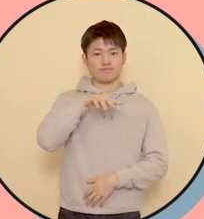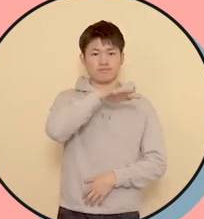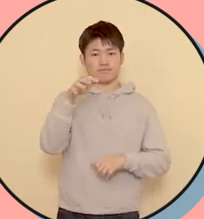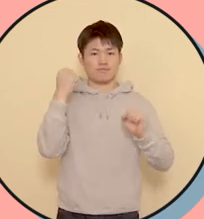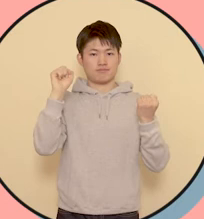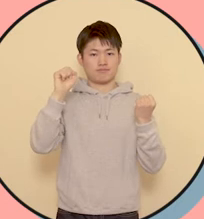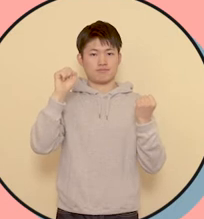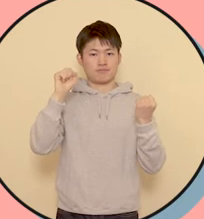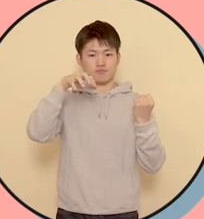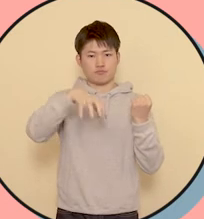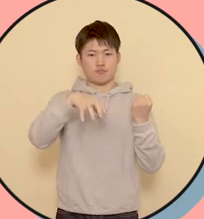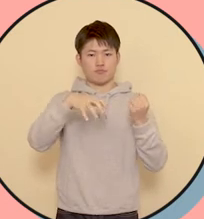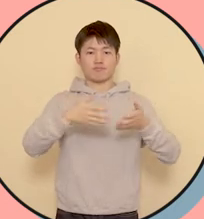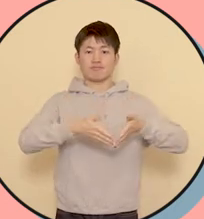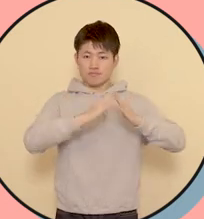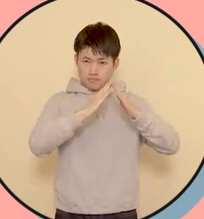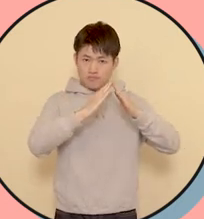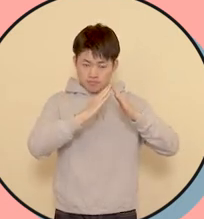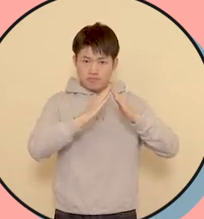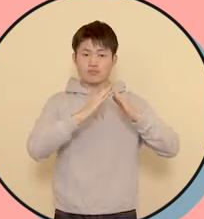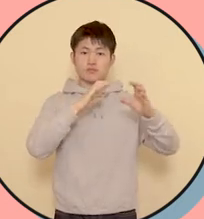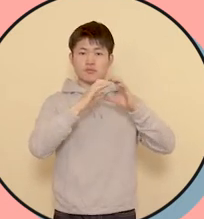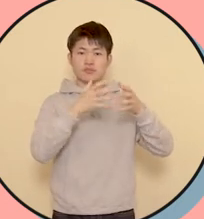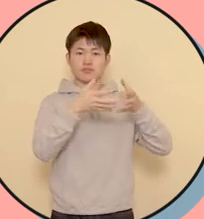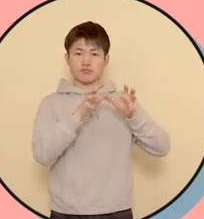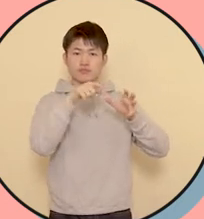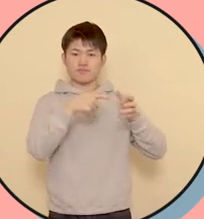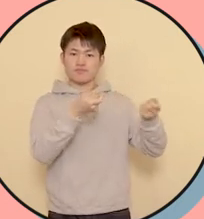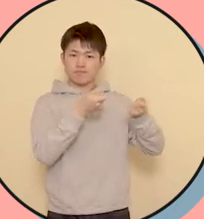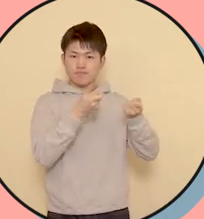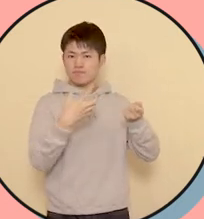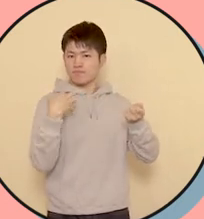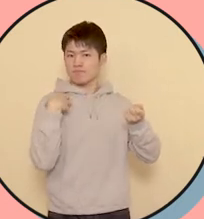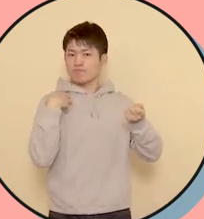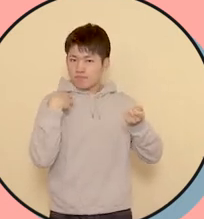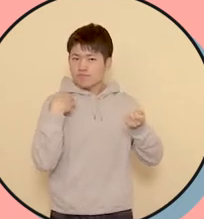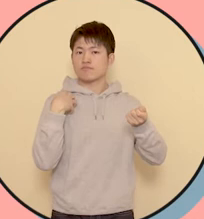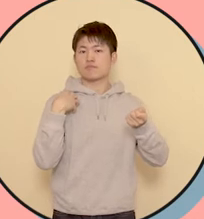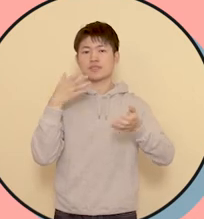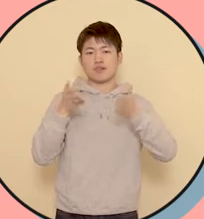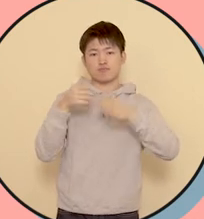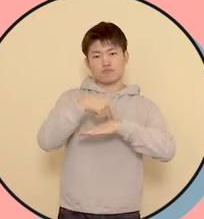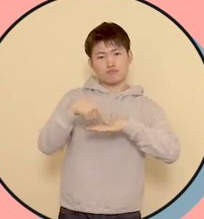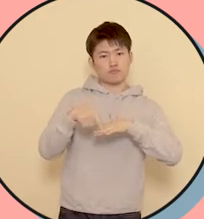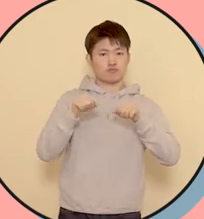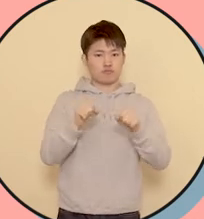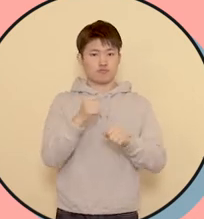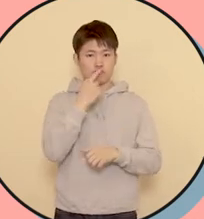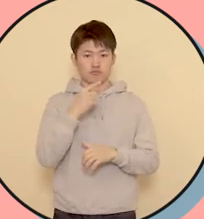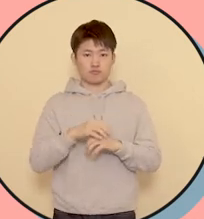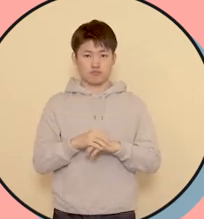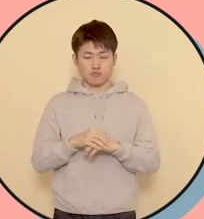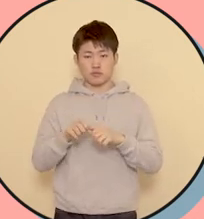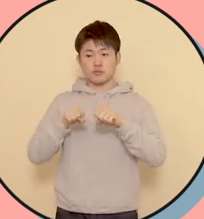フォールの、コミュニケーションチームというチームがあるんですけれども、そこの統括として、サービス設計だったりとか、あと